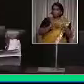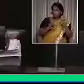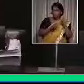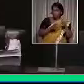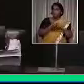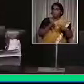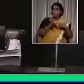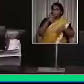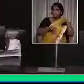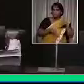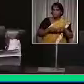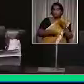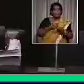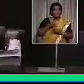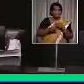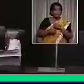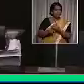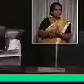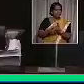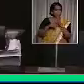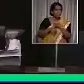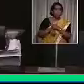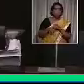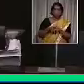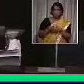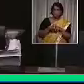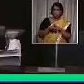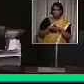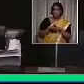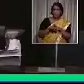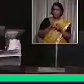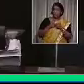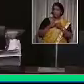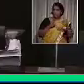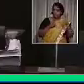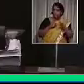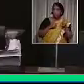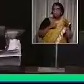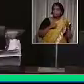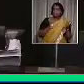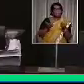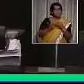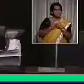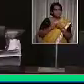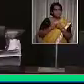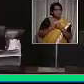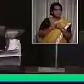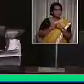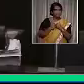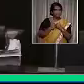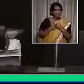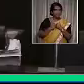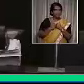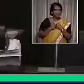முஸ்லீம் மக்களை, குறிப்பாக எங்களுடைய ஜனாசாக்களை கோவிட்டின் உடல்களை எரிக்கின்ற பொழுது நாங்கள் போய் அவரிடத்திலே கெஞ்சினோம்.